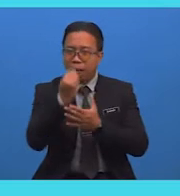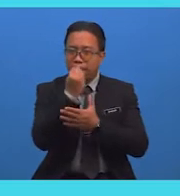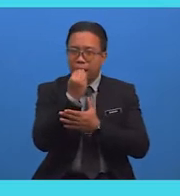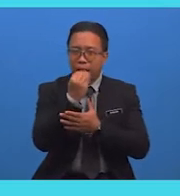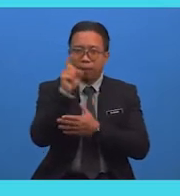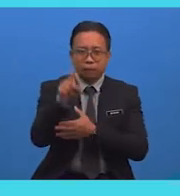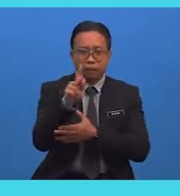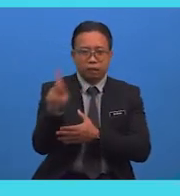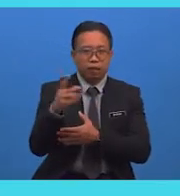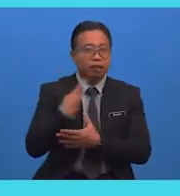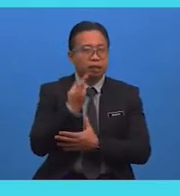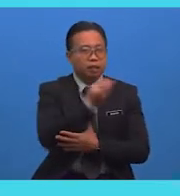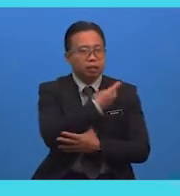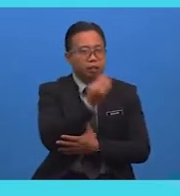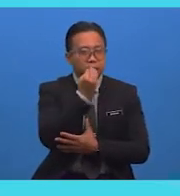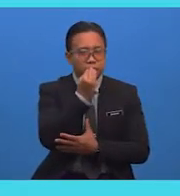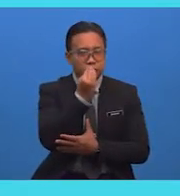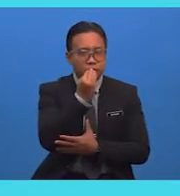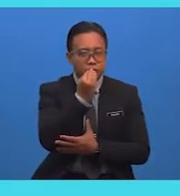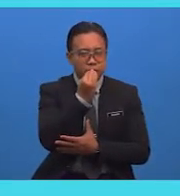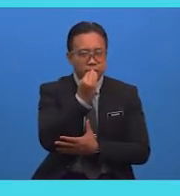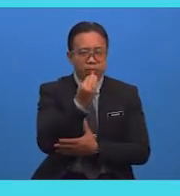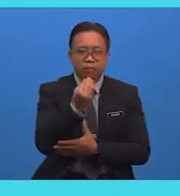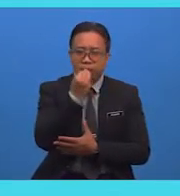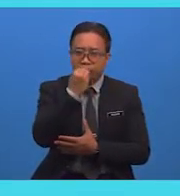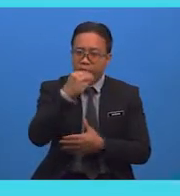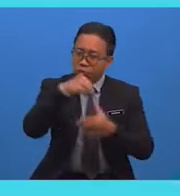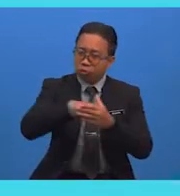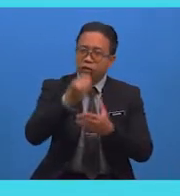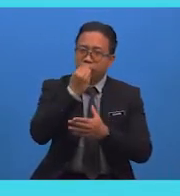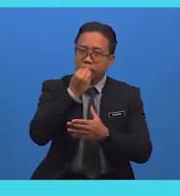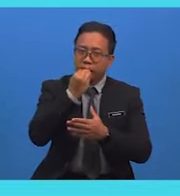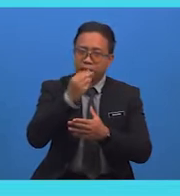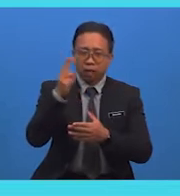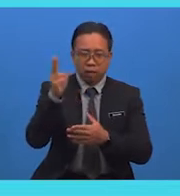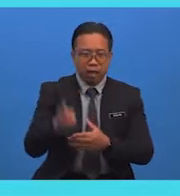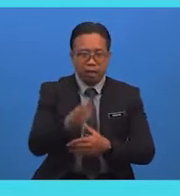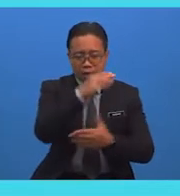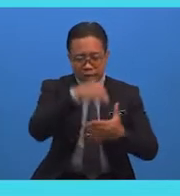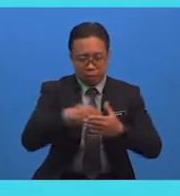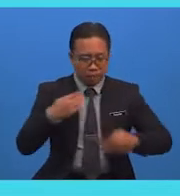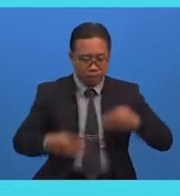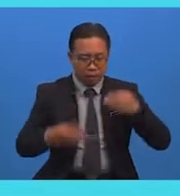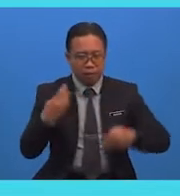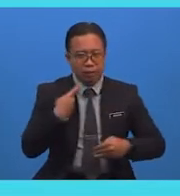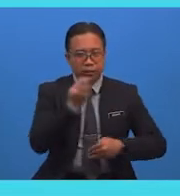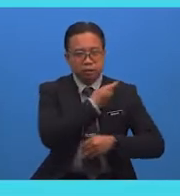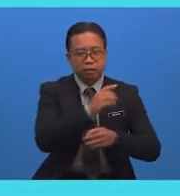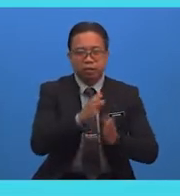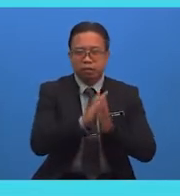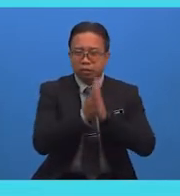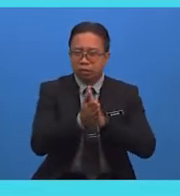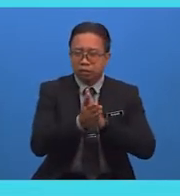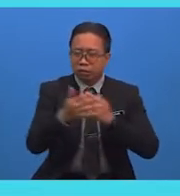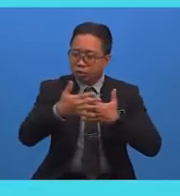dan memastikan kita hanya memasukkan makanan yang halal saja ke dalam tubuh badan dan akan menjadi darah